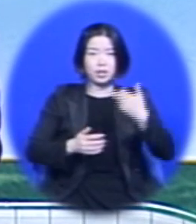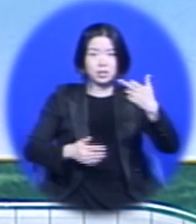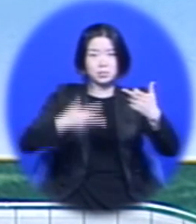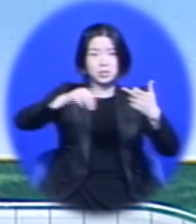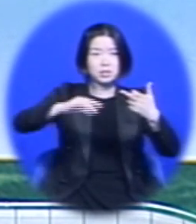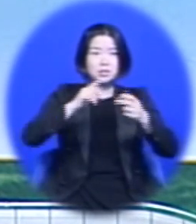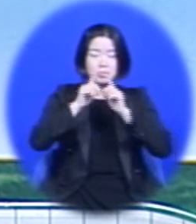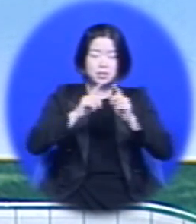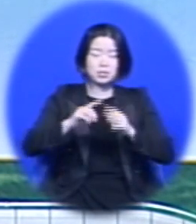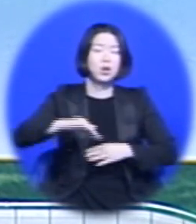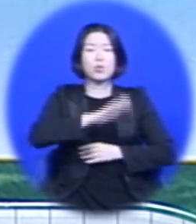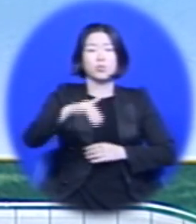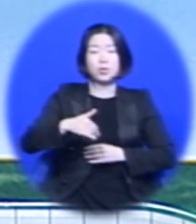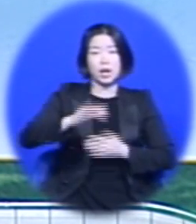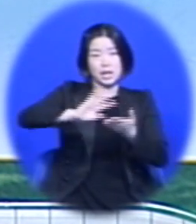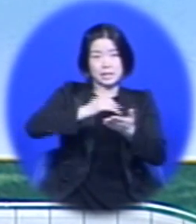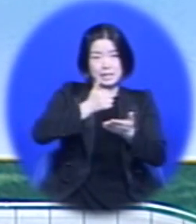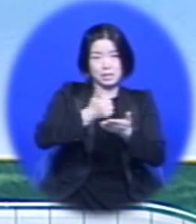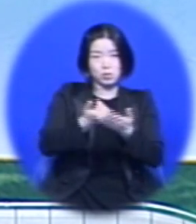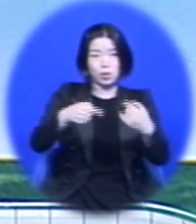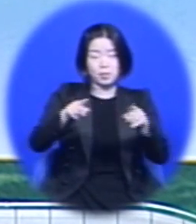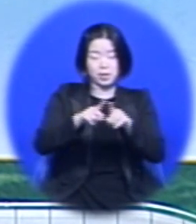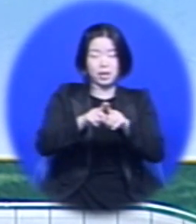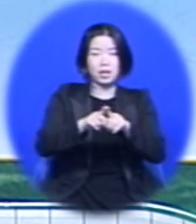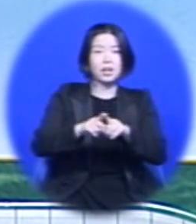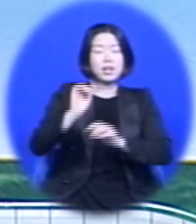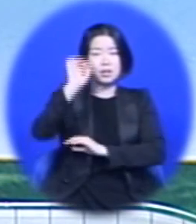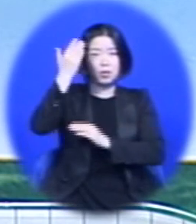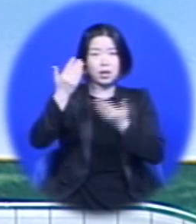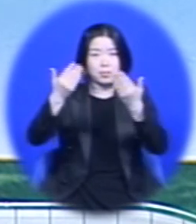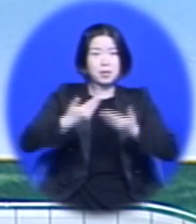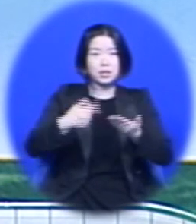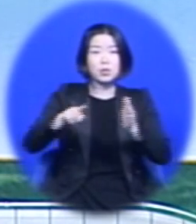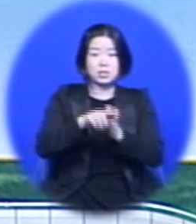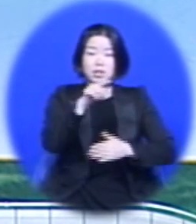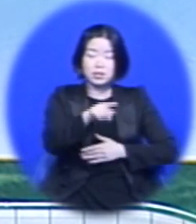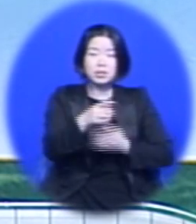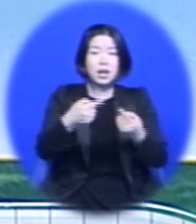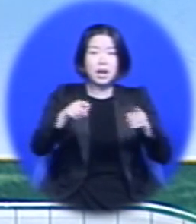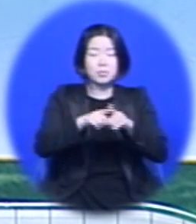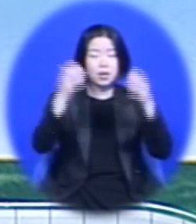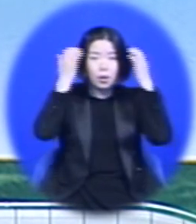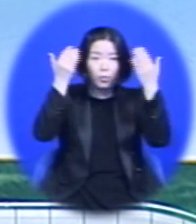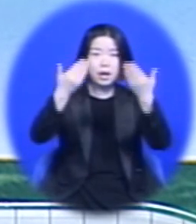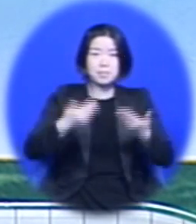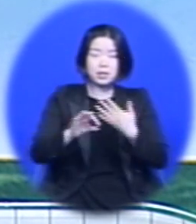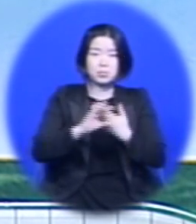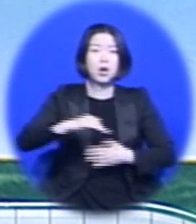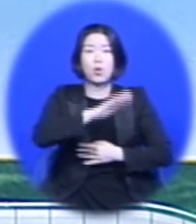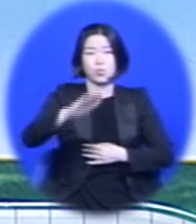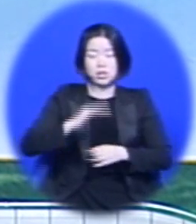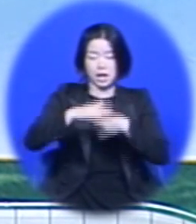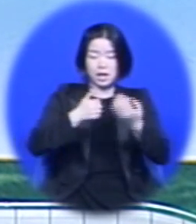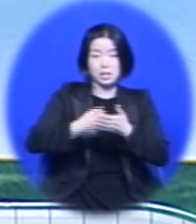우리가 그리스도와 함께 영광을 받으려고 그와 함께 고난을 받으면 우리는 하나님이